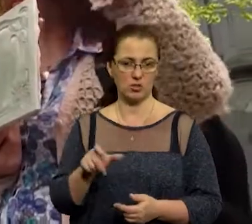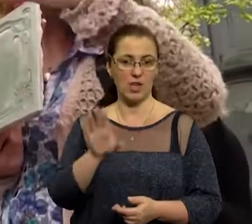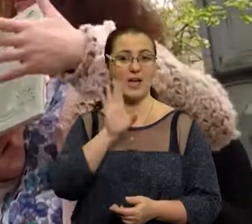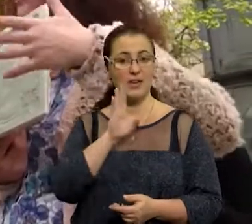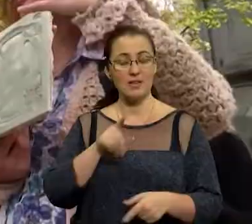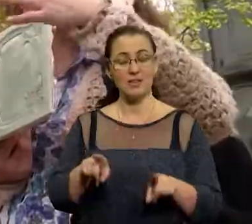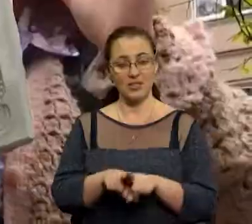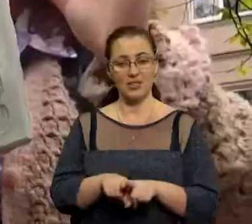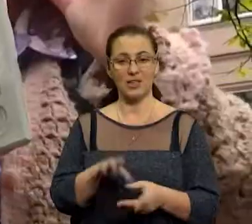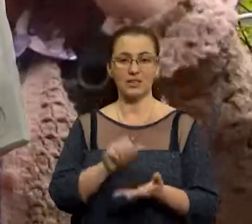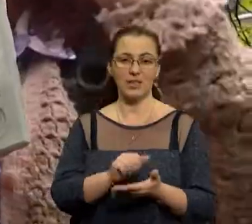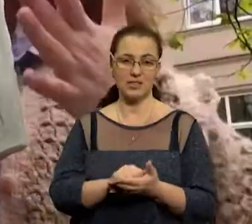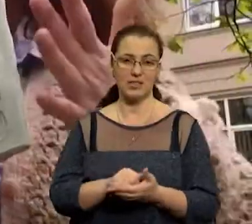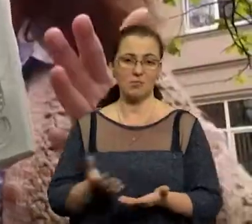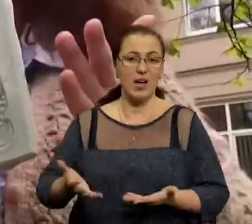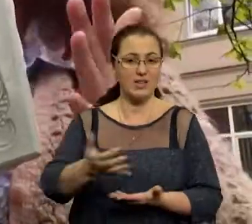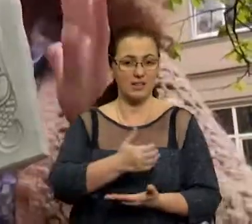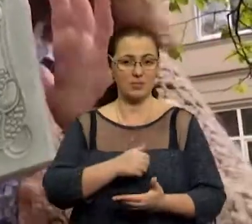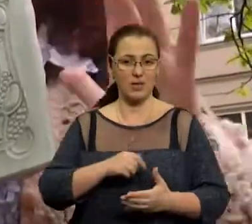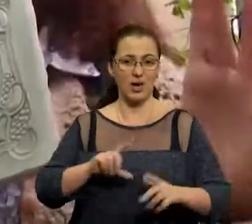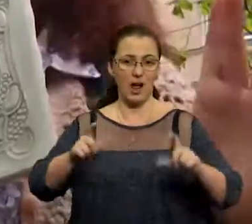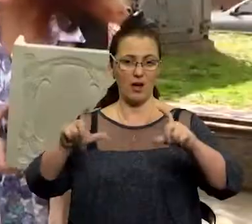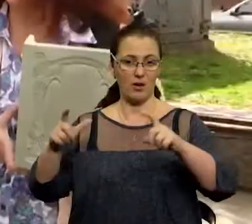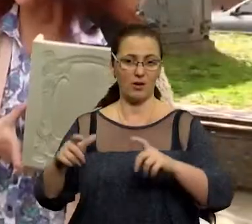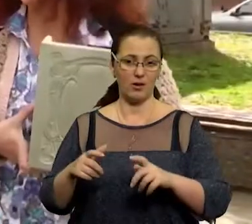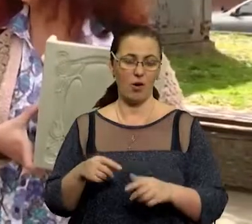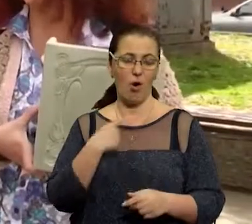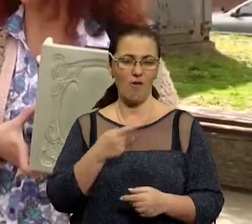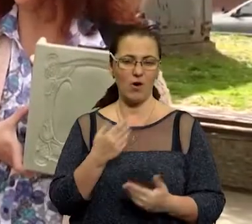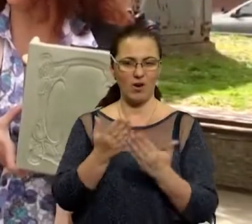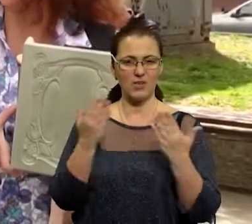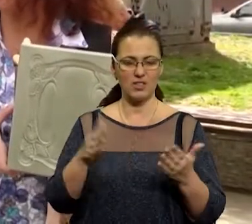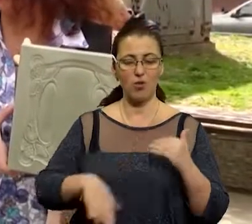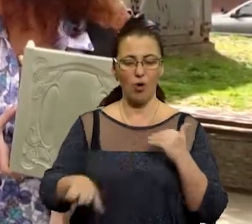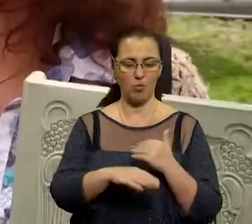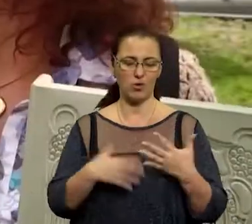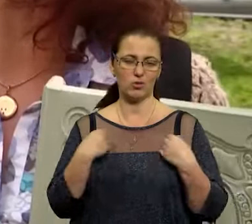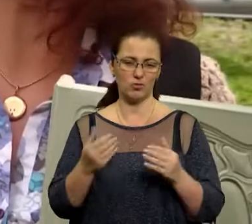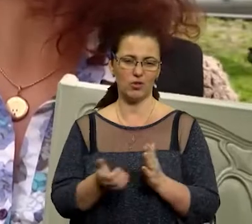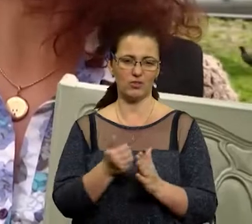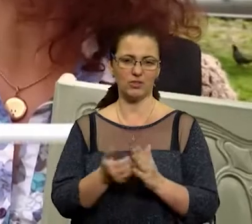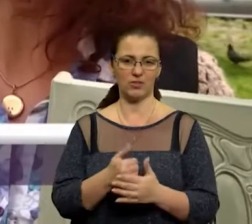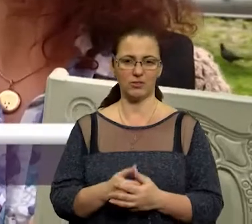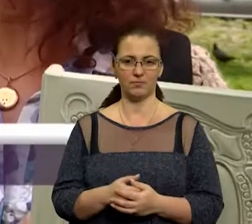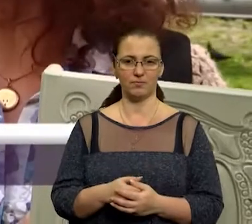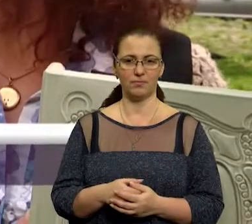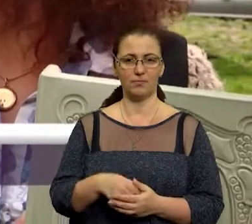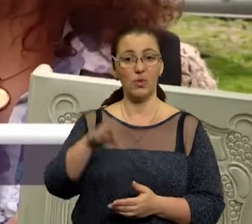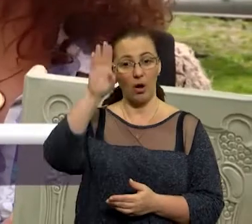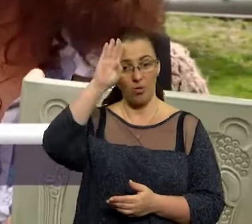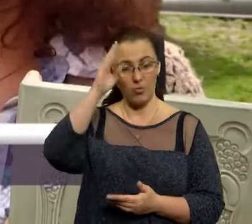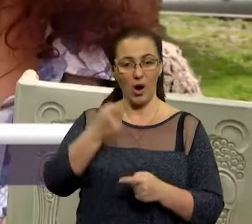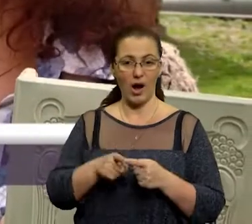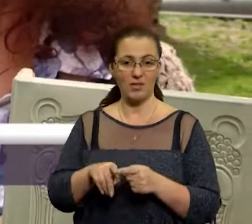теж займається колекціонуванням, збирає унікальні кахлі. Каже, виставкового простору у Львові справді бракує. Олександр це тримає, ну